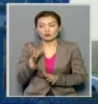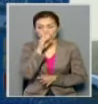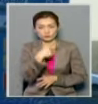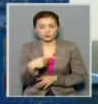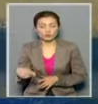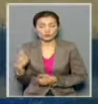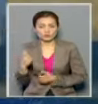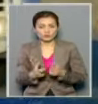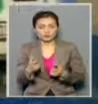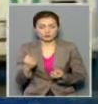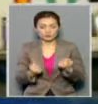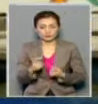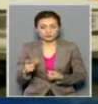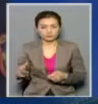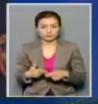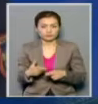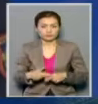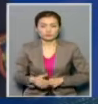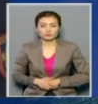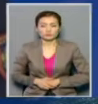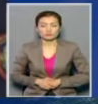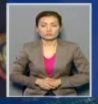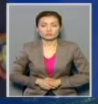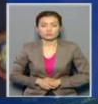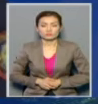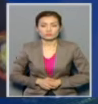других водителей, считают специалисты.